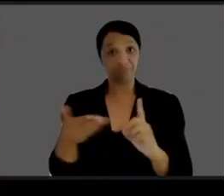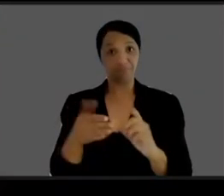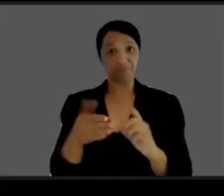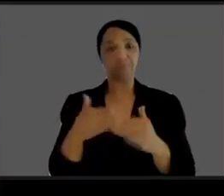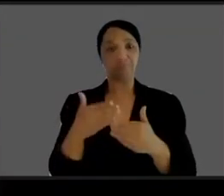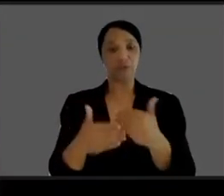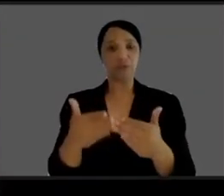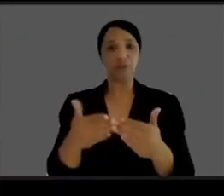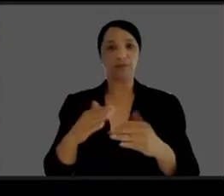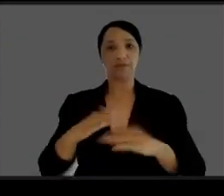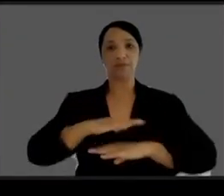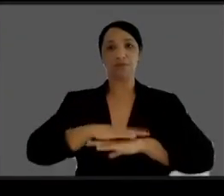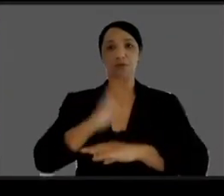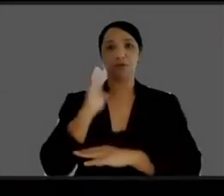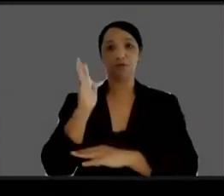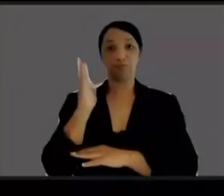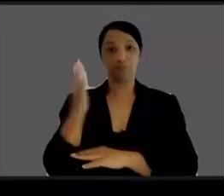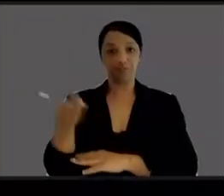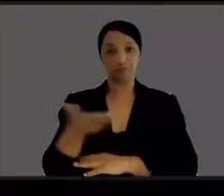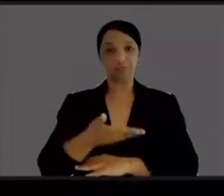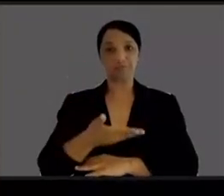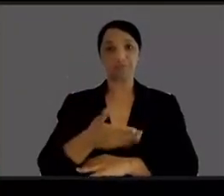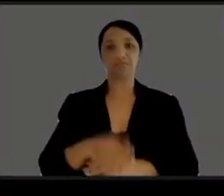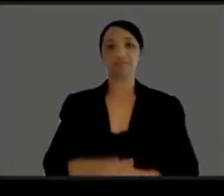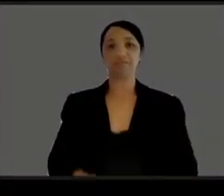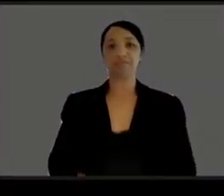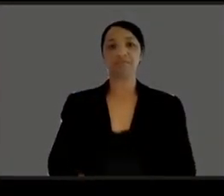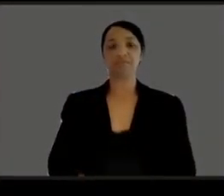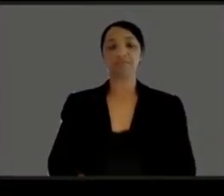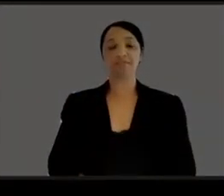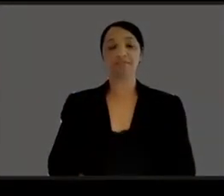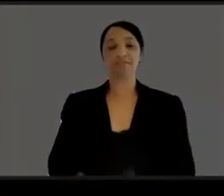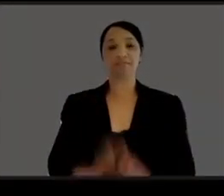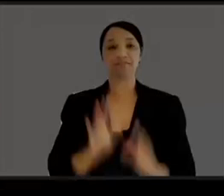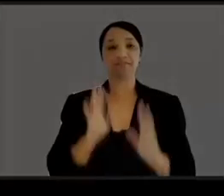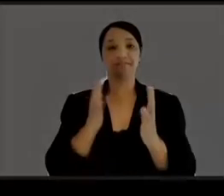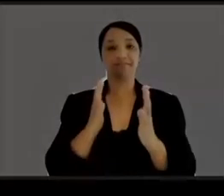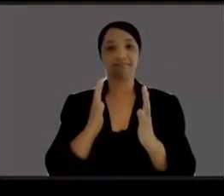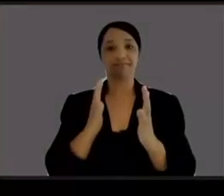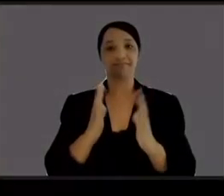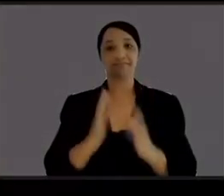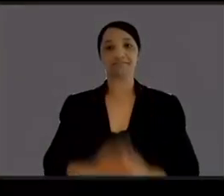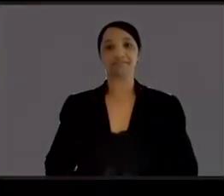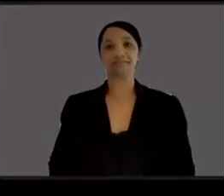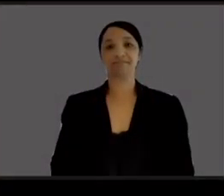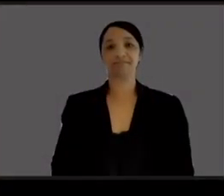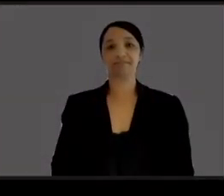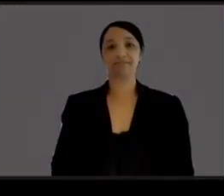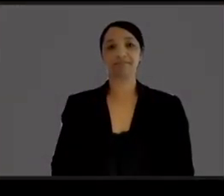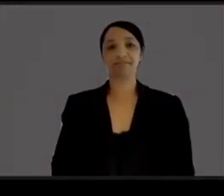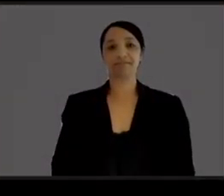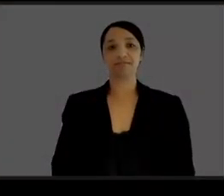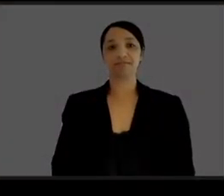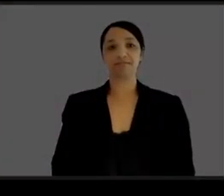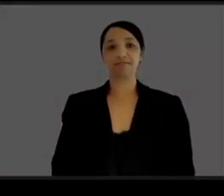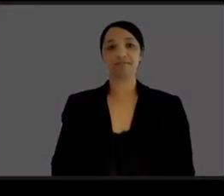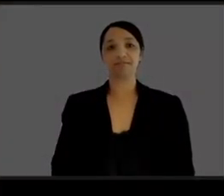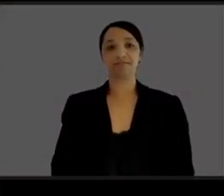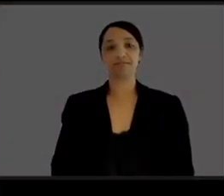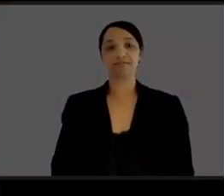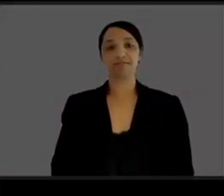جوتيريس السيد لينجوا وكيل الامين العام للامم المتحده ونرجوك ان تلتحق بنا على